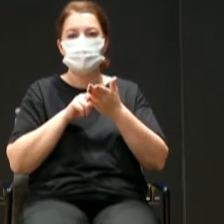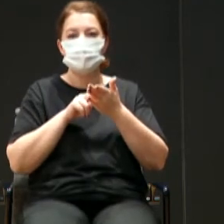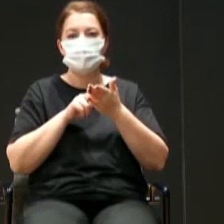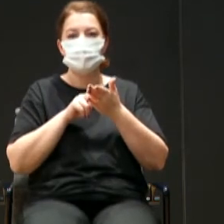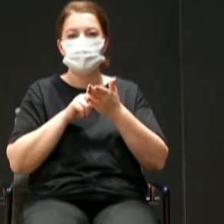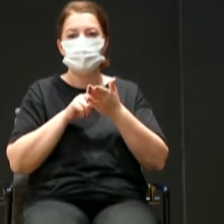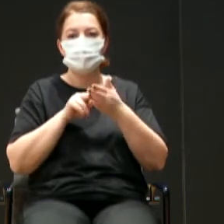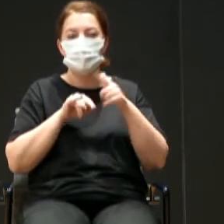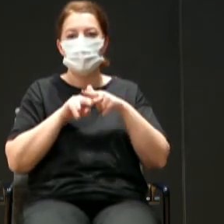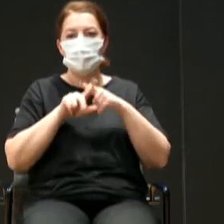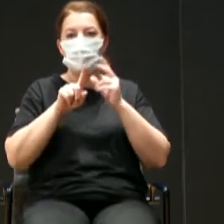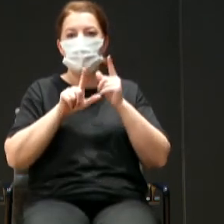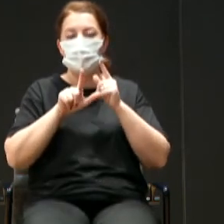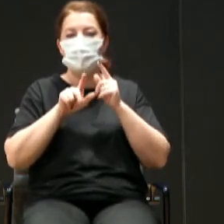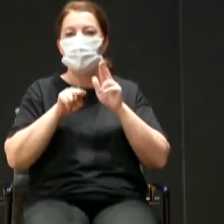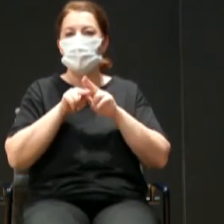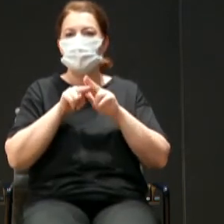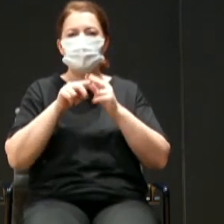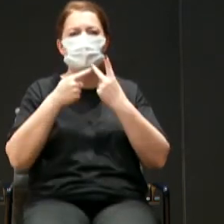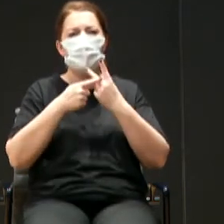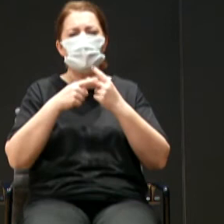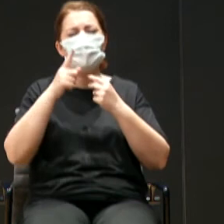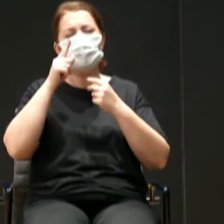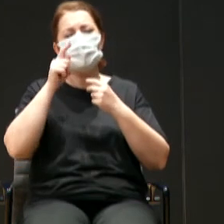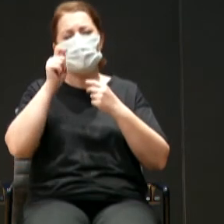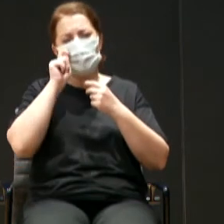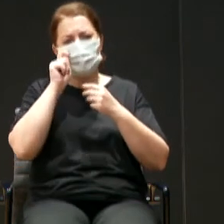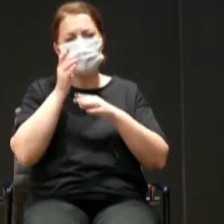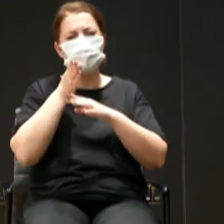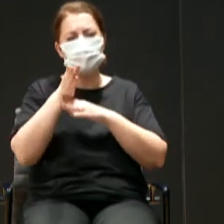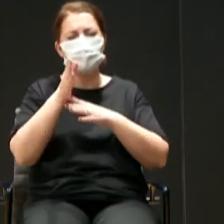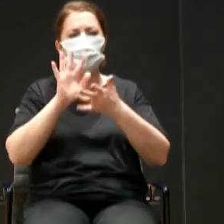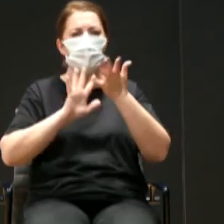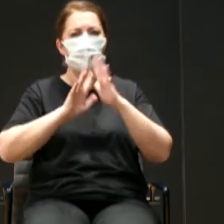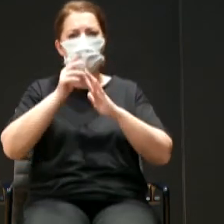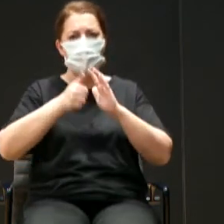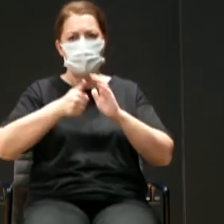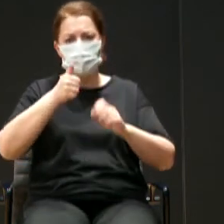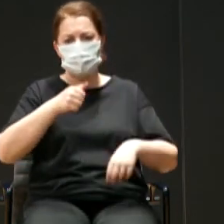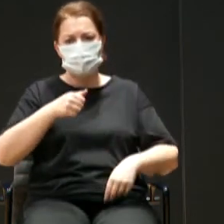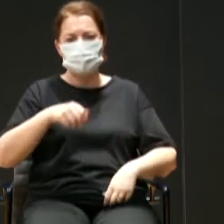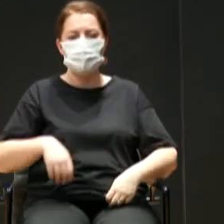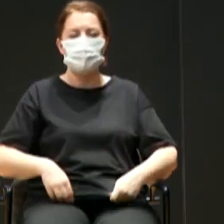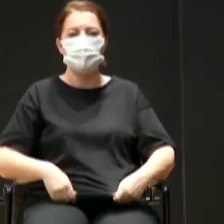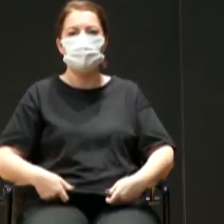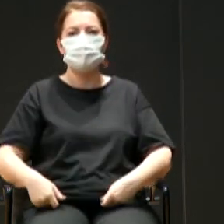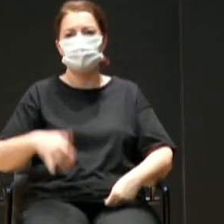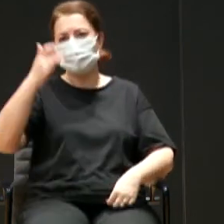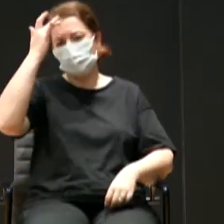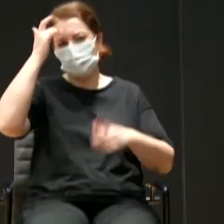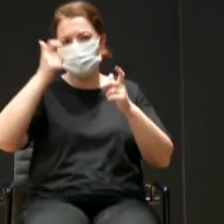bizimki Haluk Karataş, Yakuplu muhtarı falan gittiler Orman Bakanlığı'nda. Beylikdüzü Belediyesi'nin